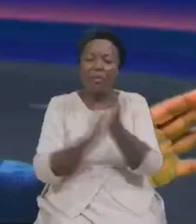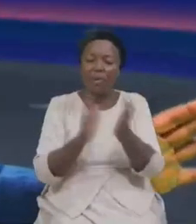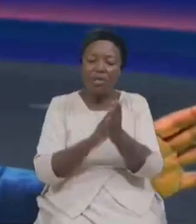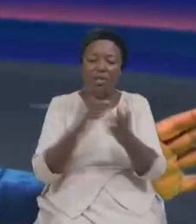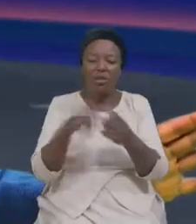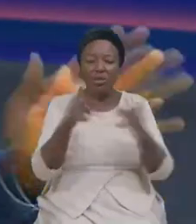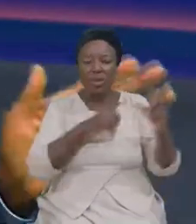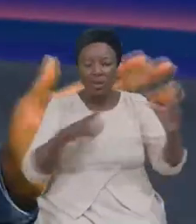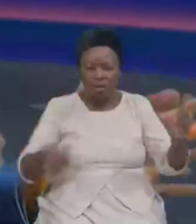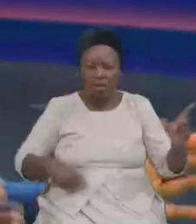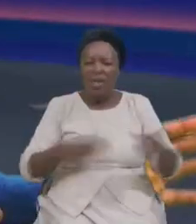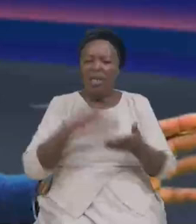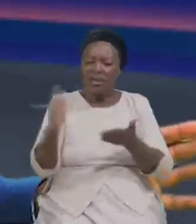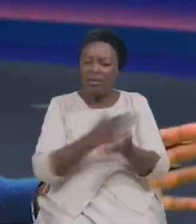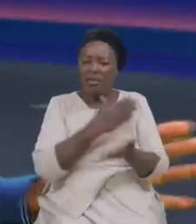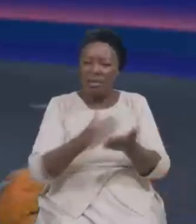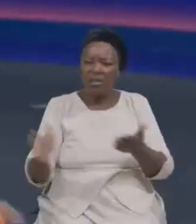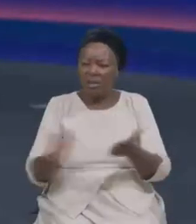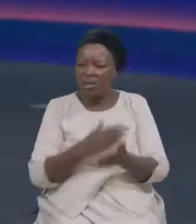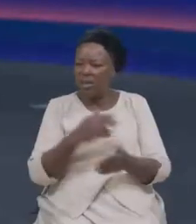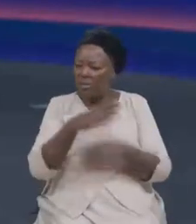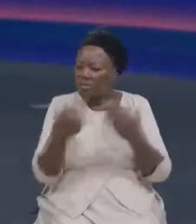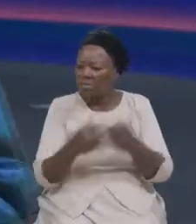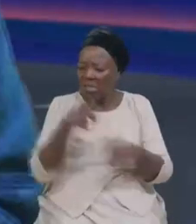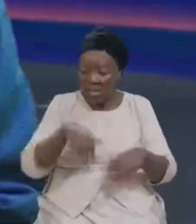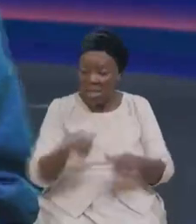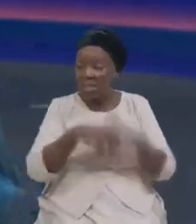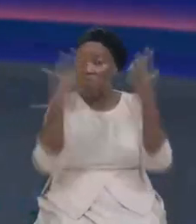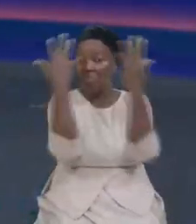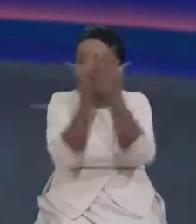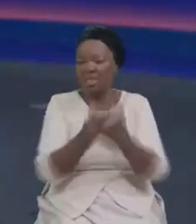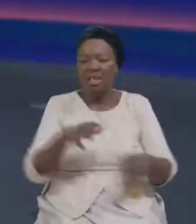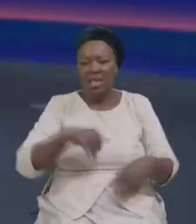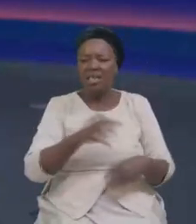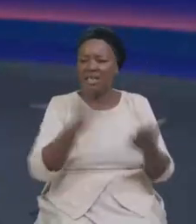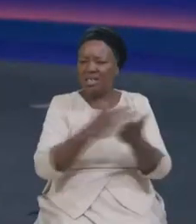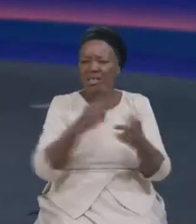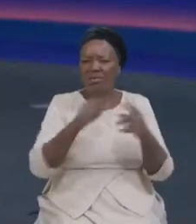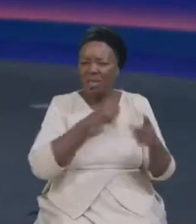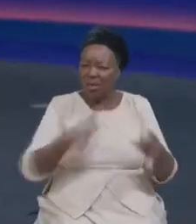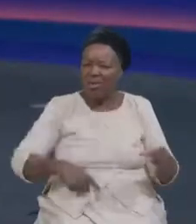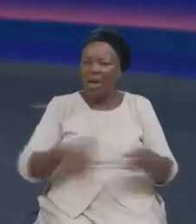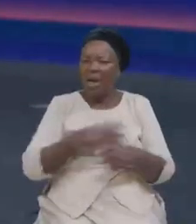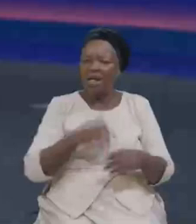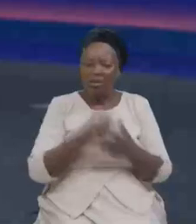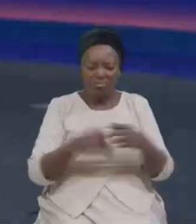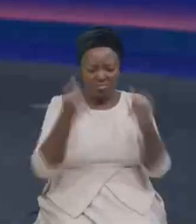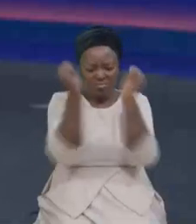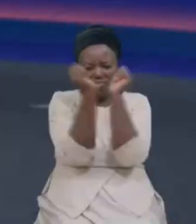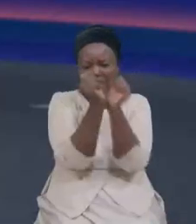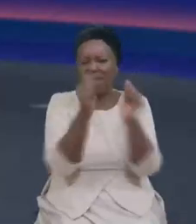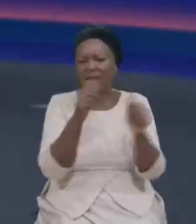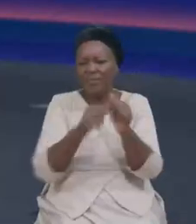toujours en prison. Ils ont prié et chanté les louanges à Dieu. Et c'était à minuit. Tout était sombre. Il n'y avait même pas la